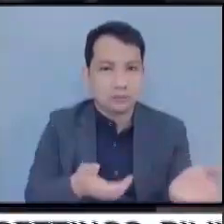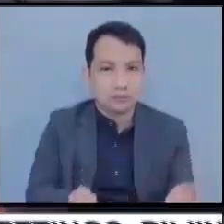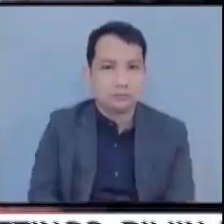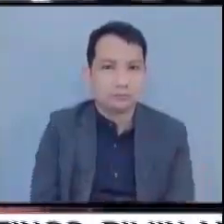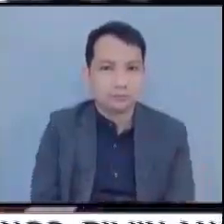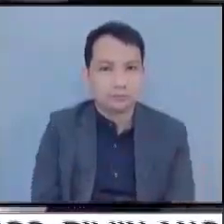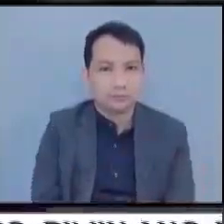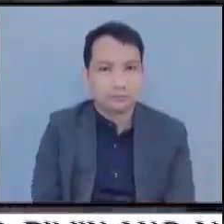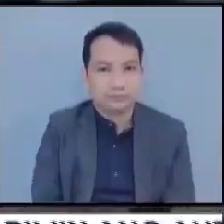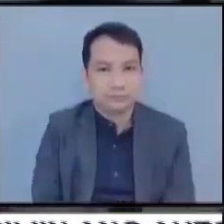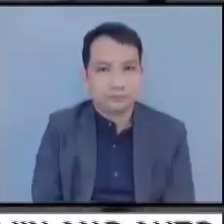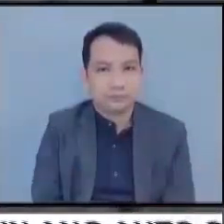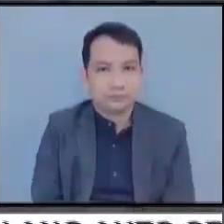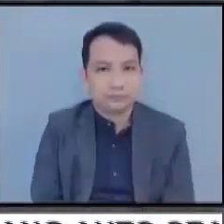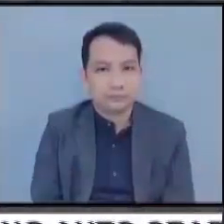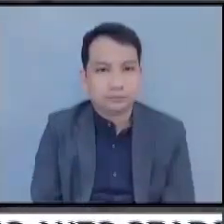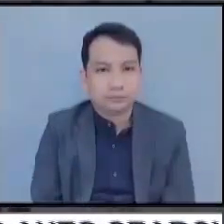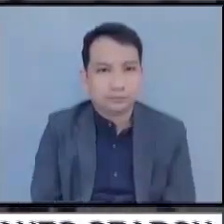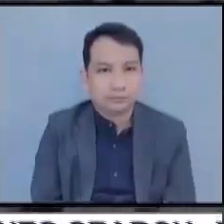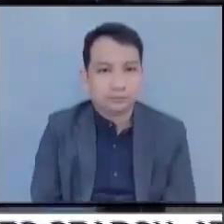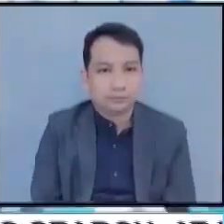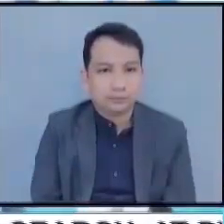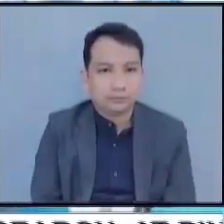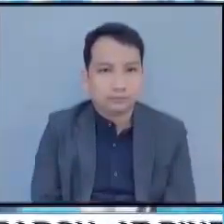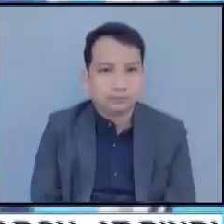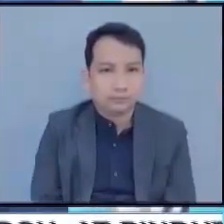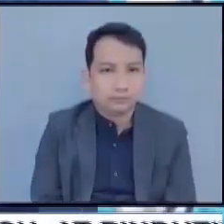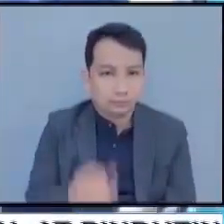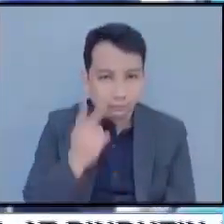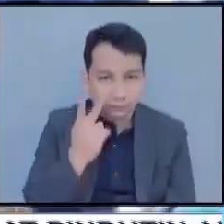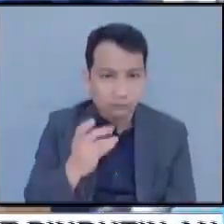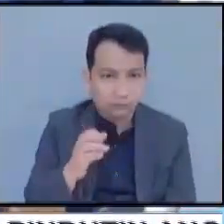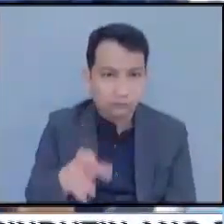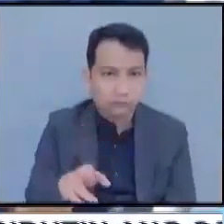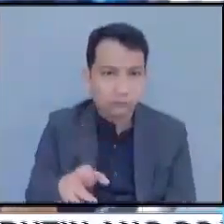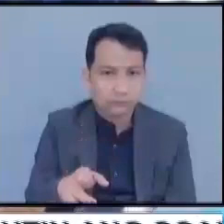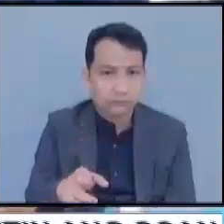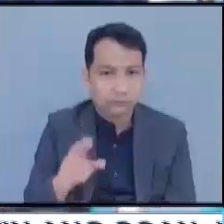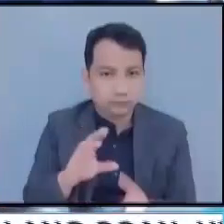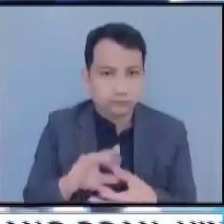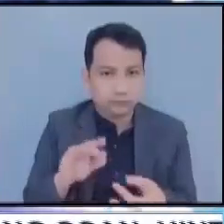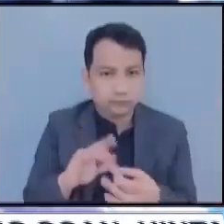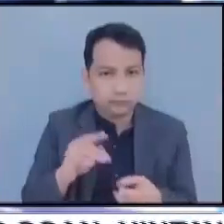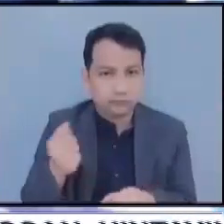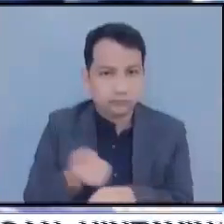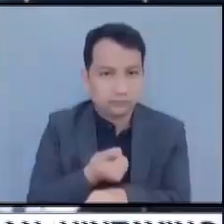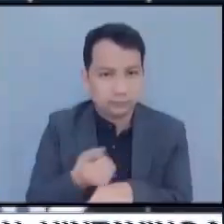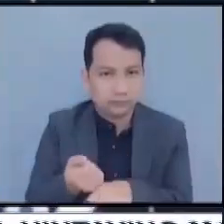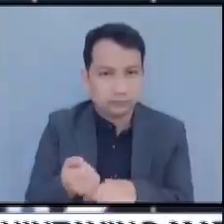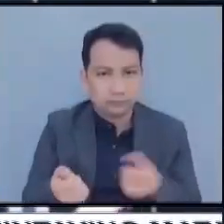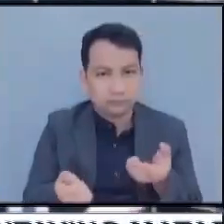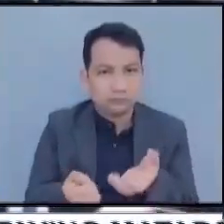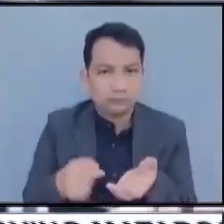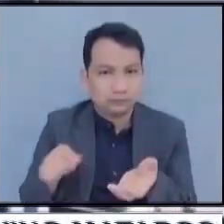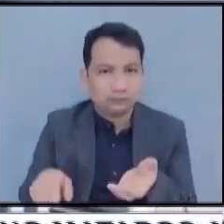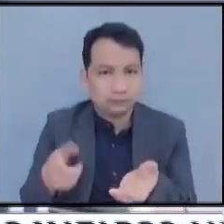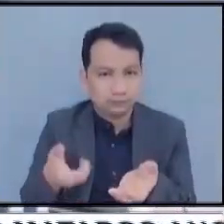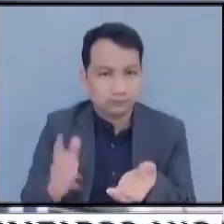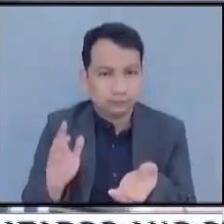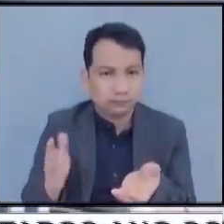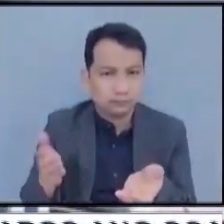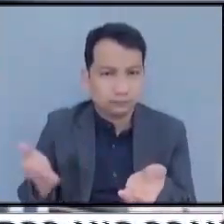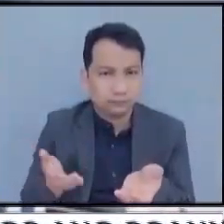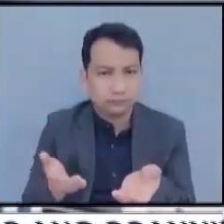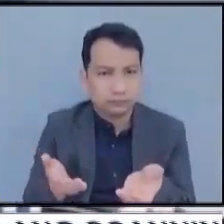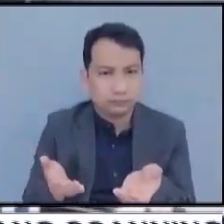mga mangingisda na kumuha ng ayudang langis mula sa BIFAR. Kwento niya, pahirapan ang pangingisda lalo't hindi sila pinapayagang makapangisda